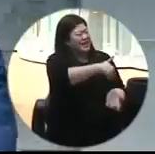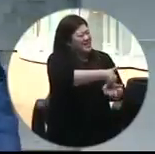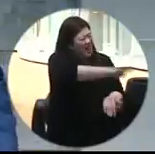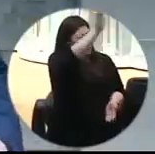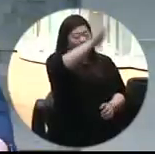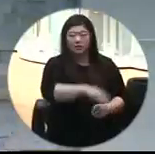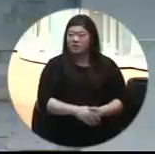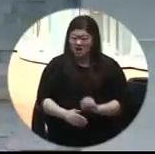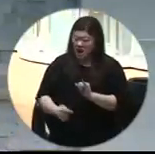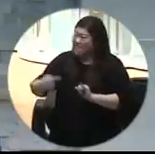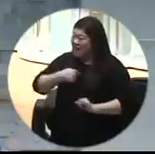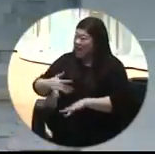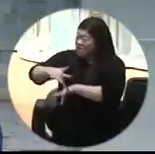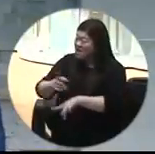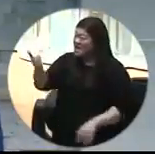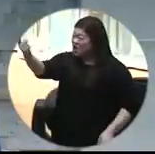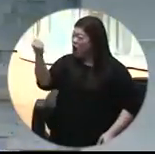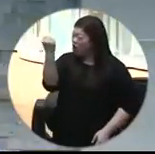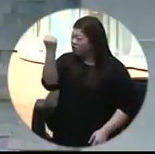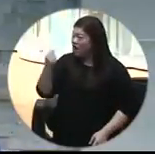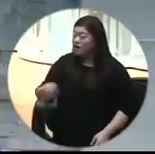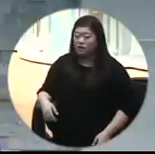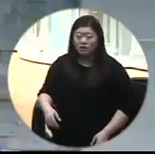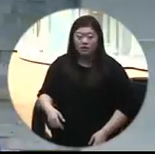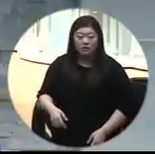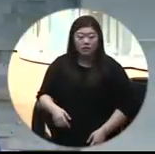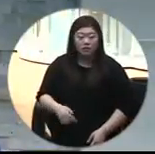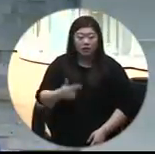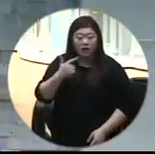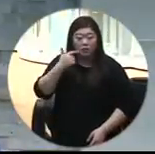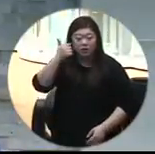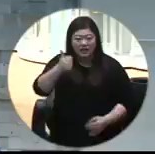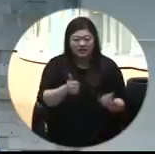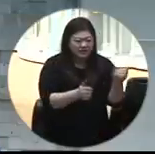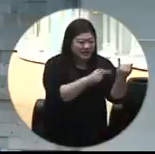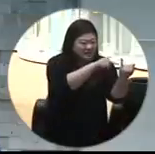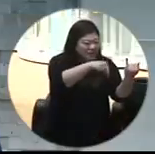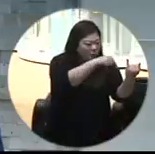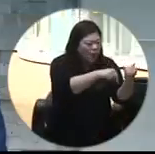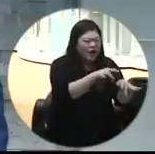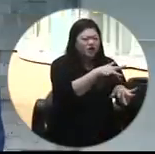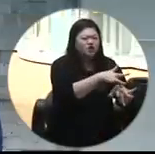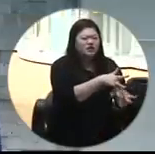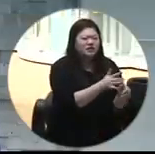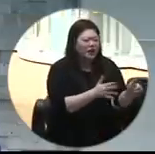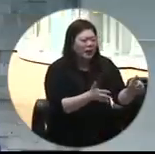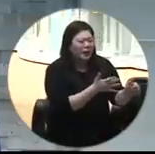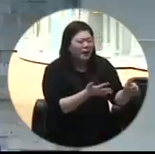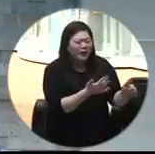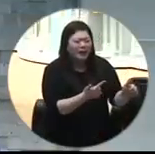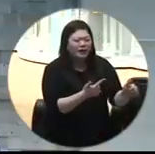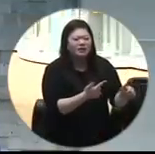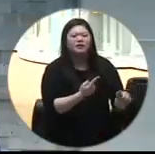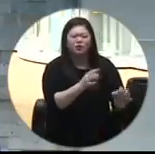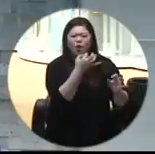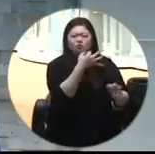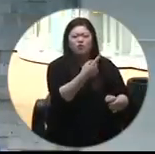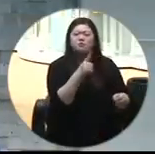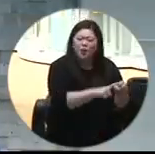그랬더니, 뭐, 내가 귀신이라고! 그렇게 하면 안 된다는 얘기예요. 어? 그러면 선교사도 싸운다니까 그러지